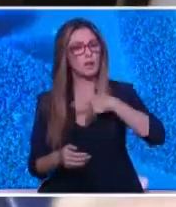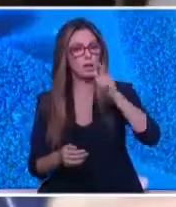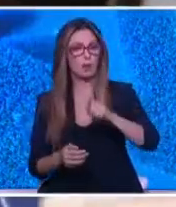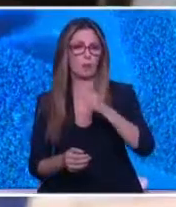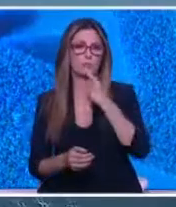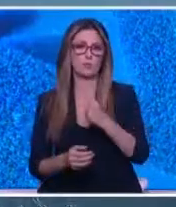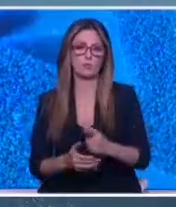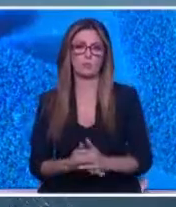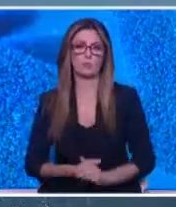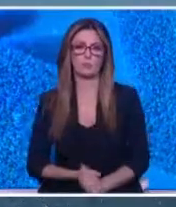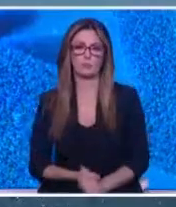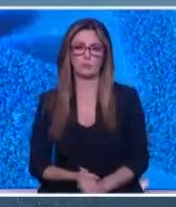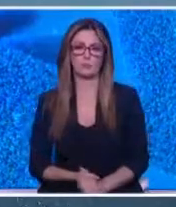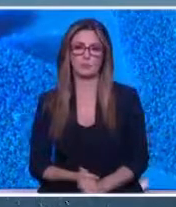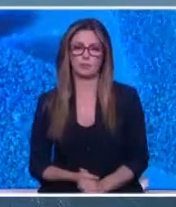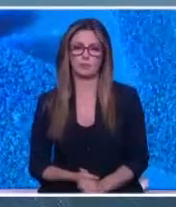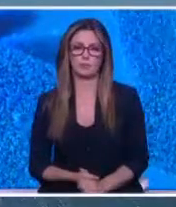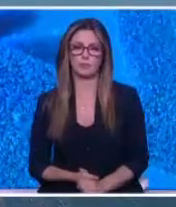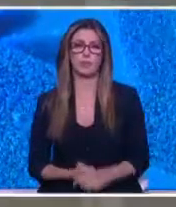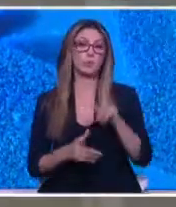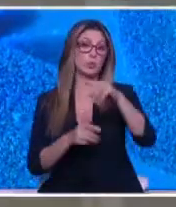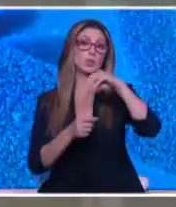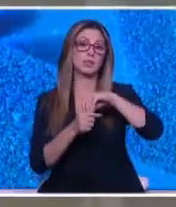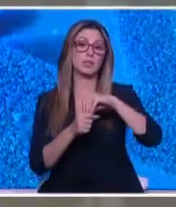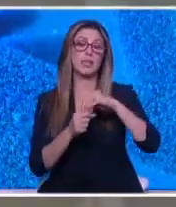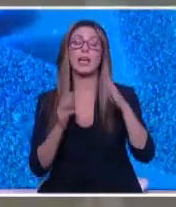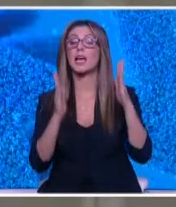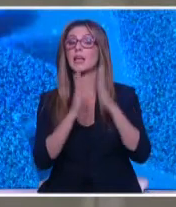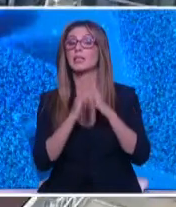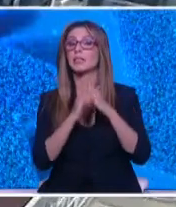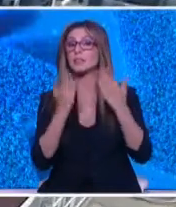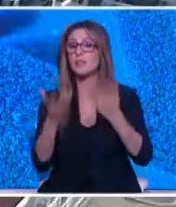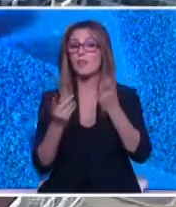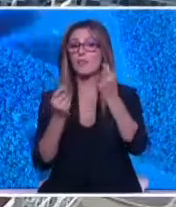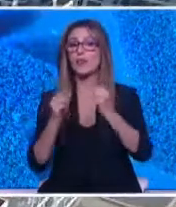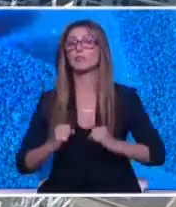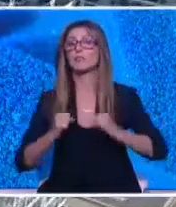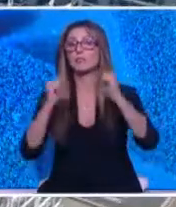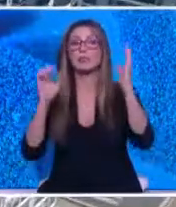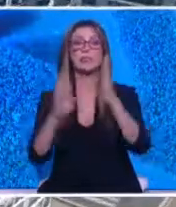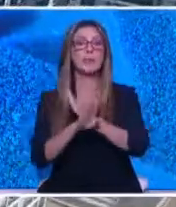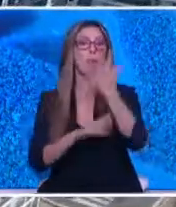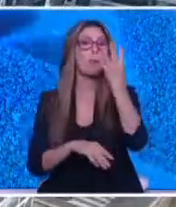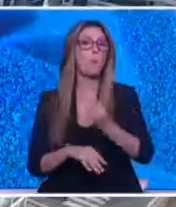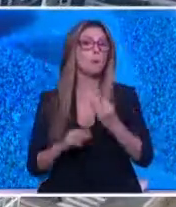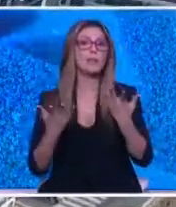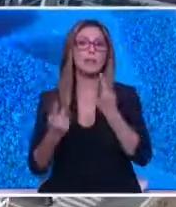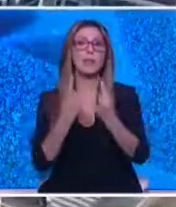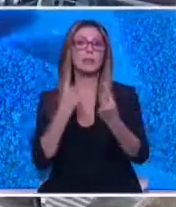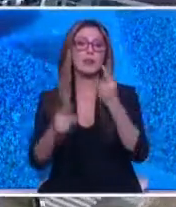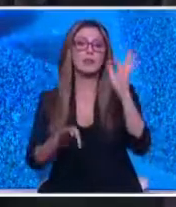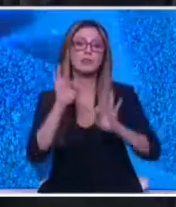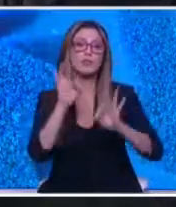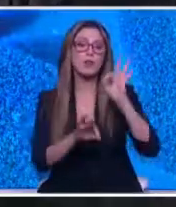de kullandı. Bu kapsamda gayrimenkul sektöründe fiyat artışına sebep olan etkenler tek tek